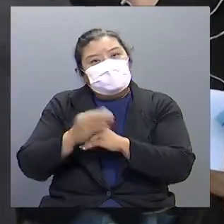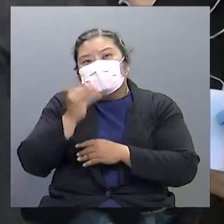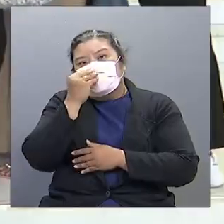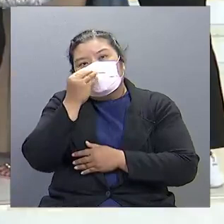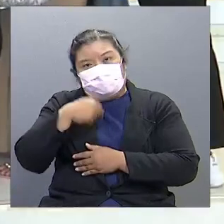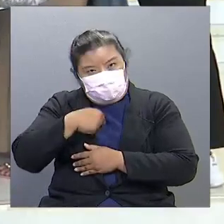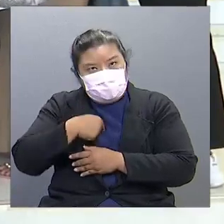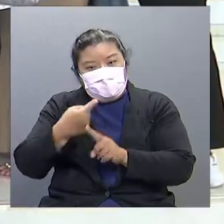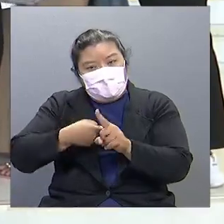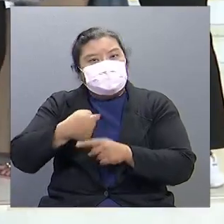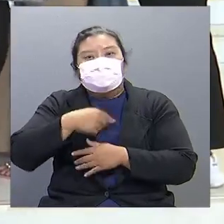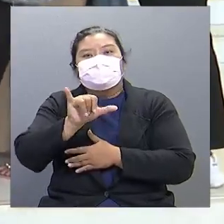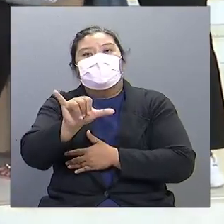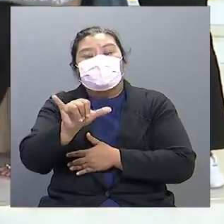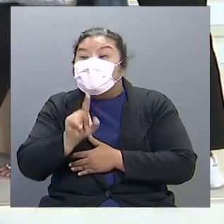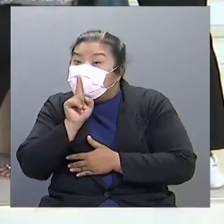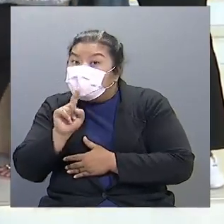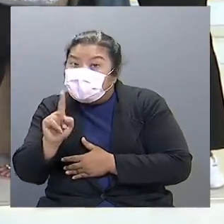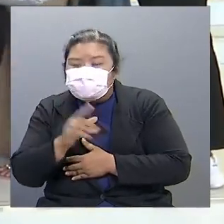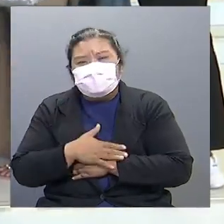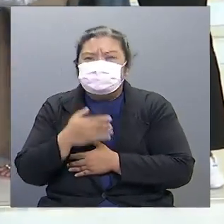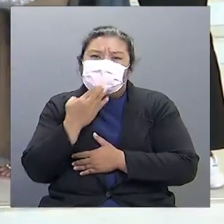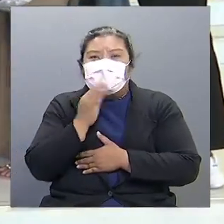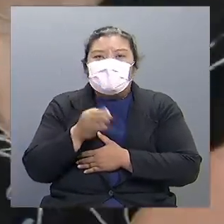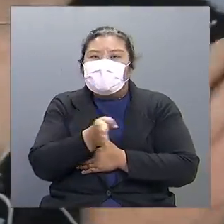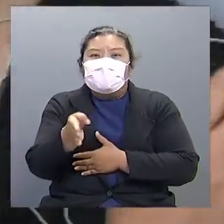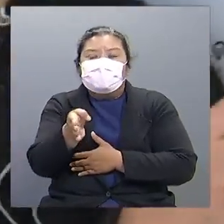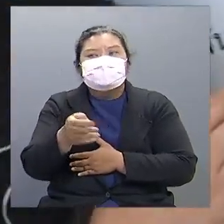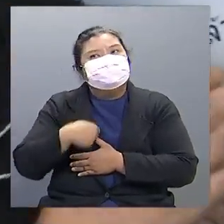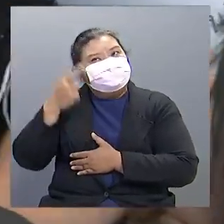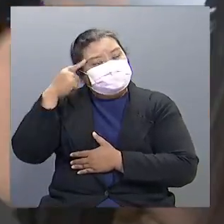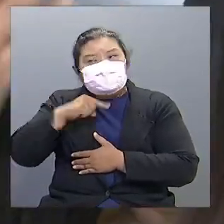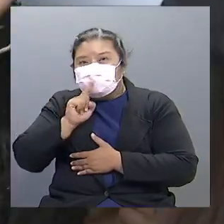างพอทวงถามก็บ่ายเบี่ยงเลยตัดสินใจมาแจ้งความค่ะ